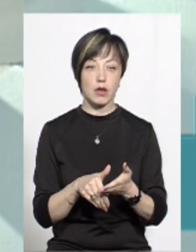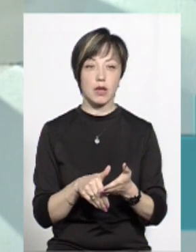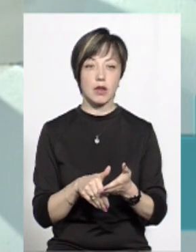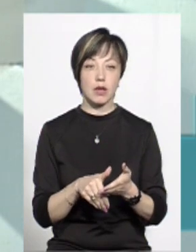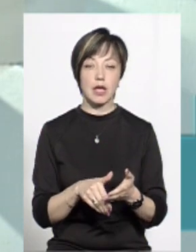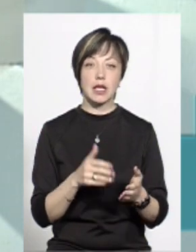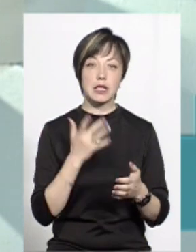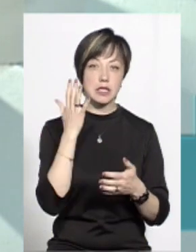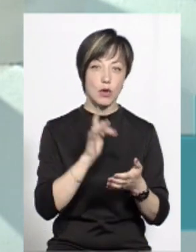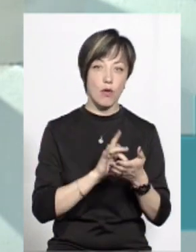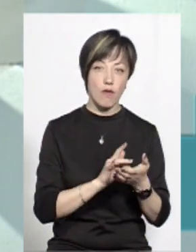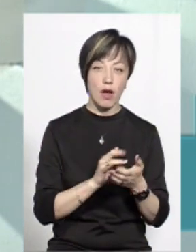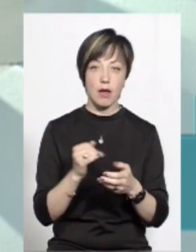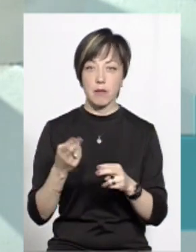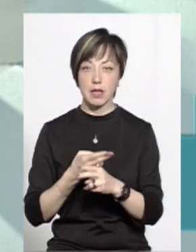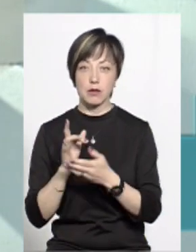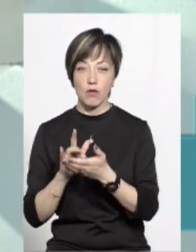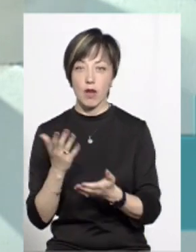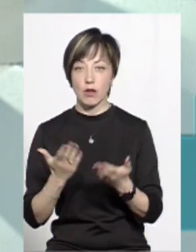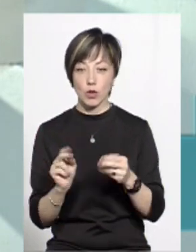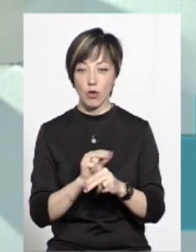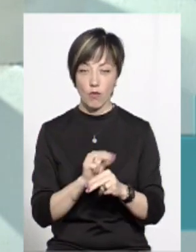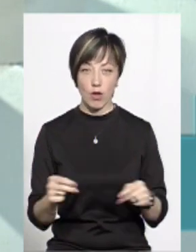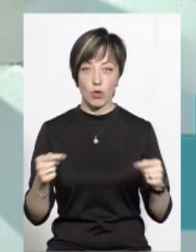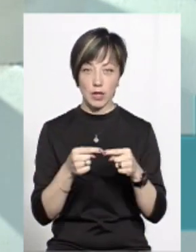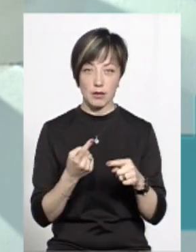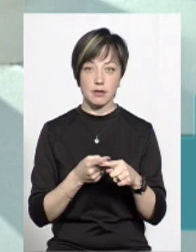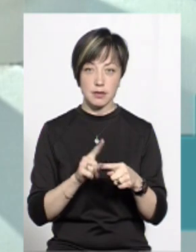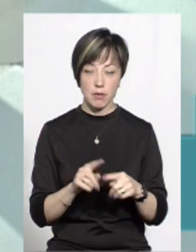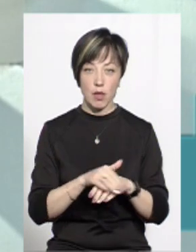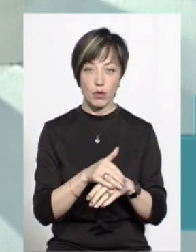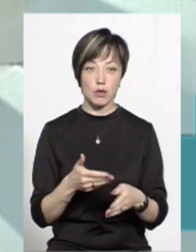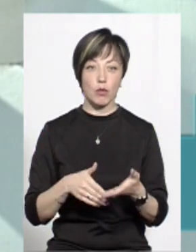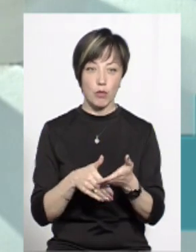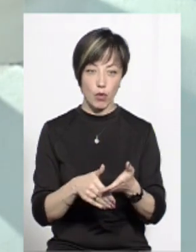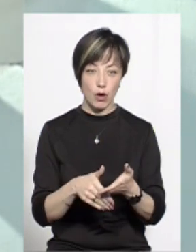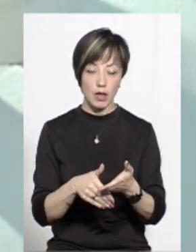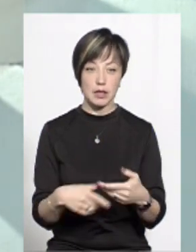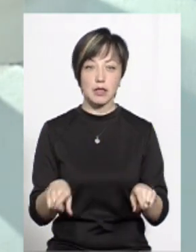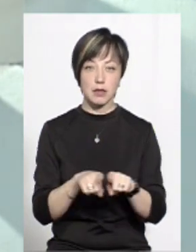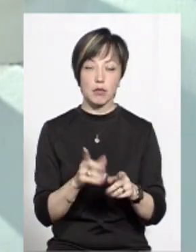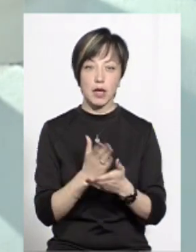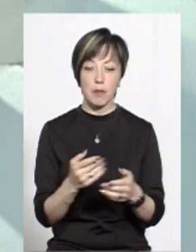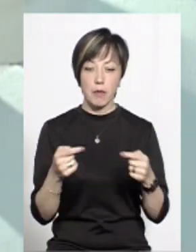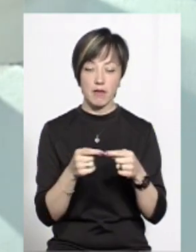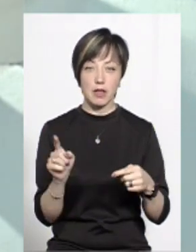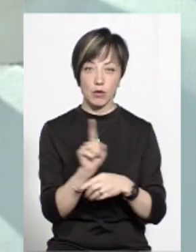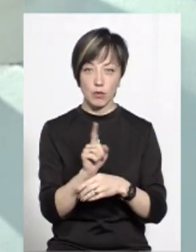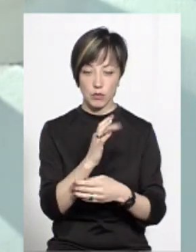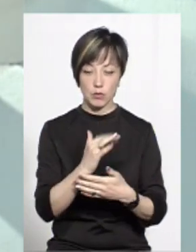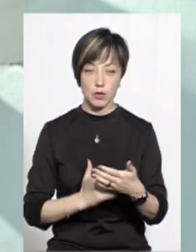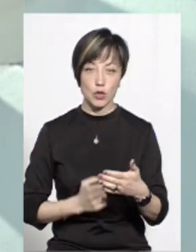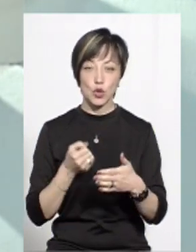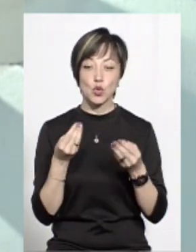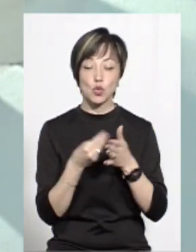і нецільова благодійна допомога. Конкретно, якщо йде на лікування, відповідно, це цільова благодійна допомога. І так само є певні критерії, певна сума,